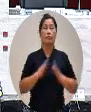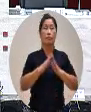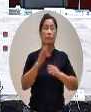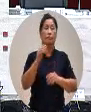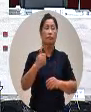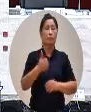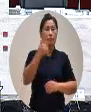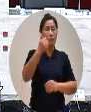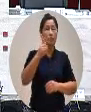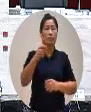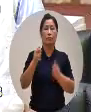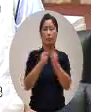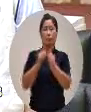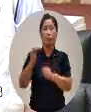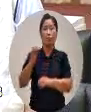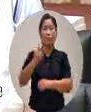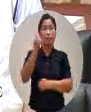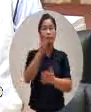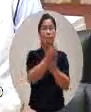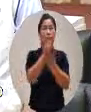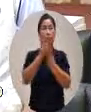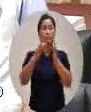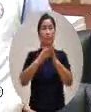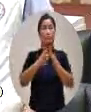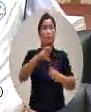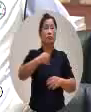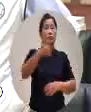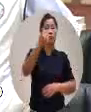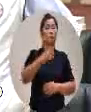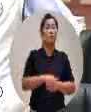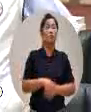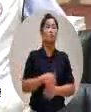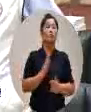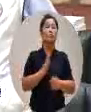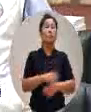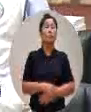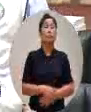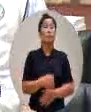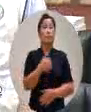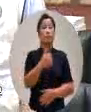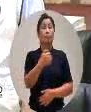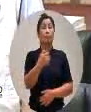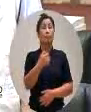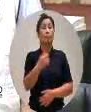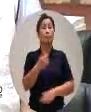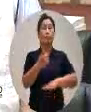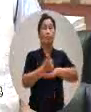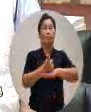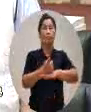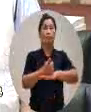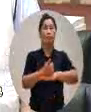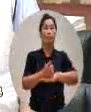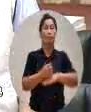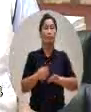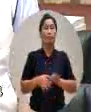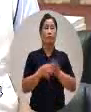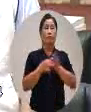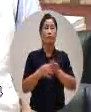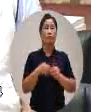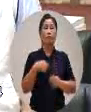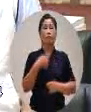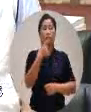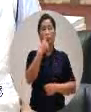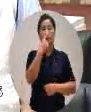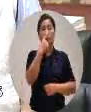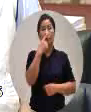各位還有我們的副市長各局局長感謝我們的主席因為我這裡